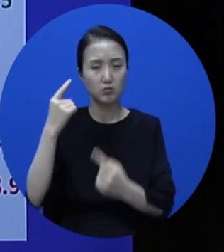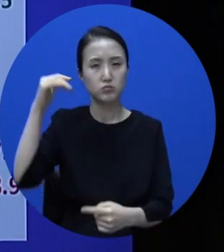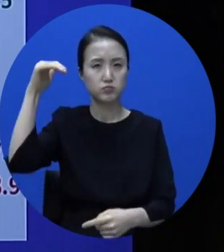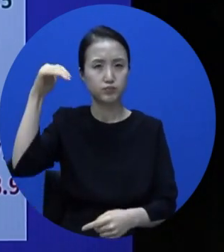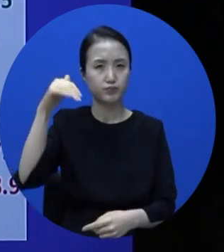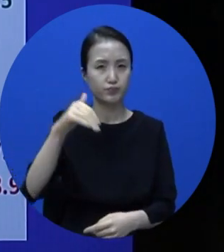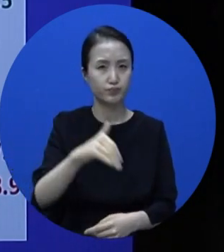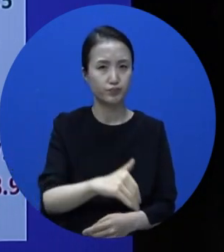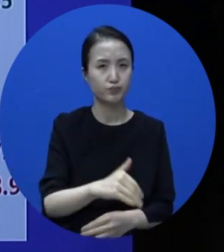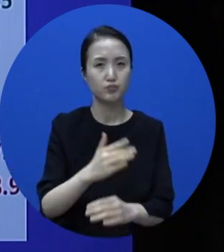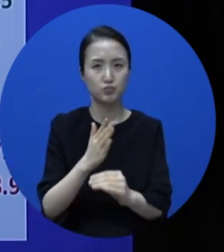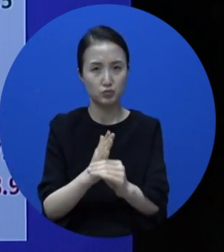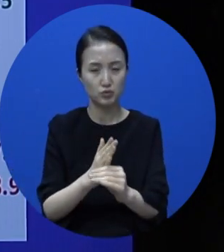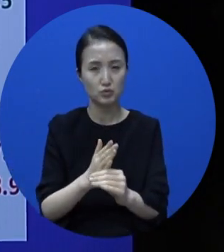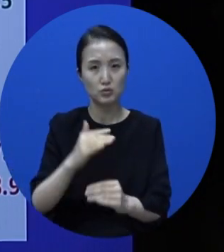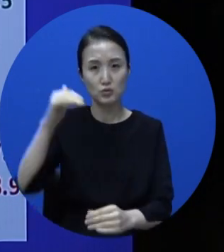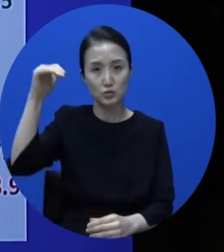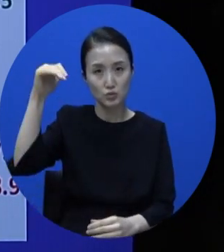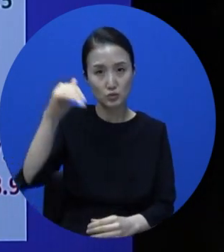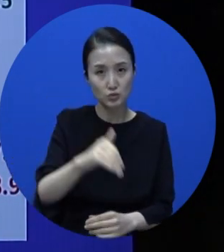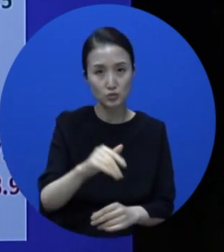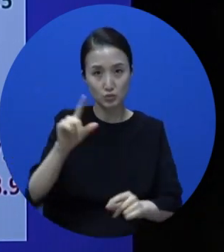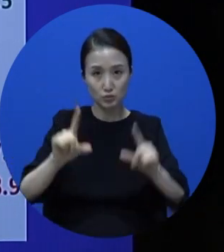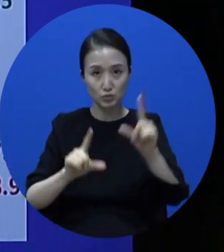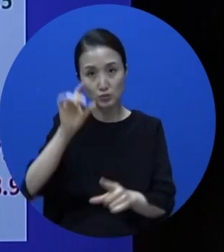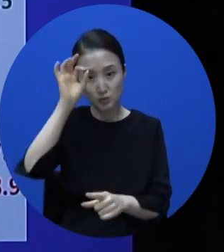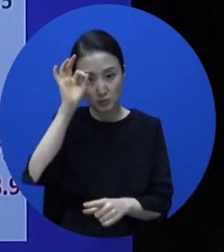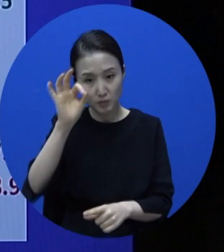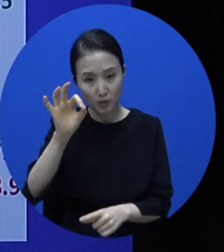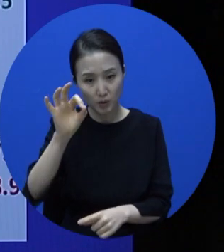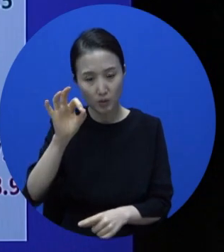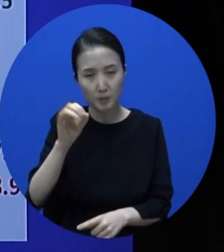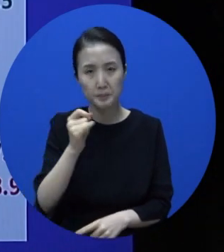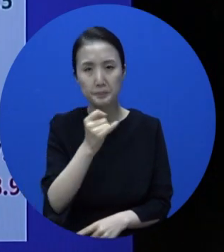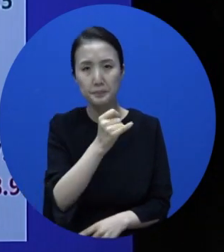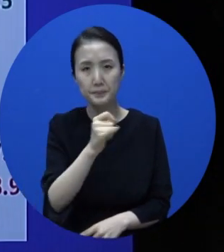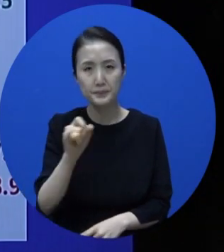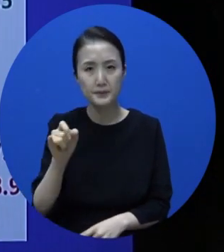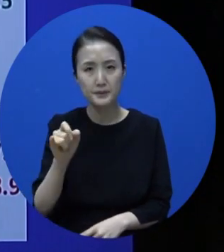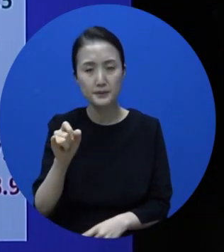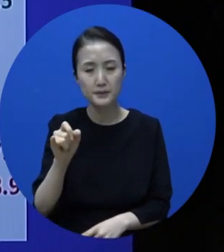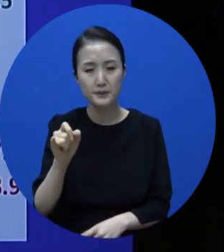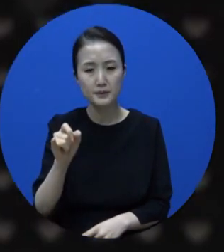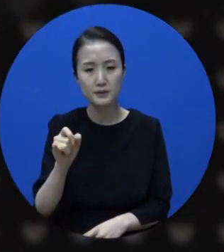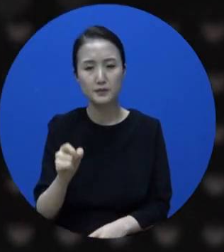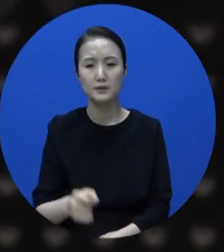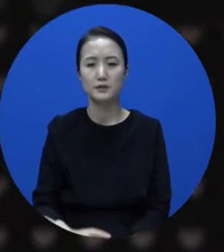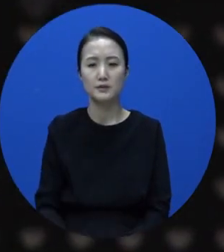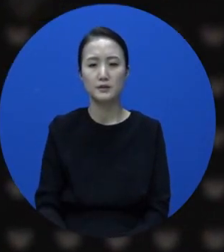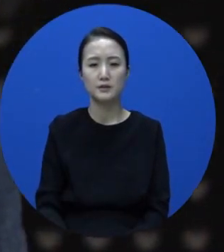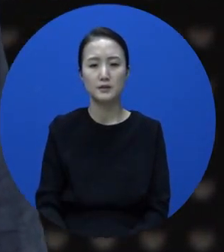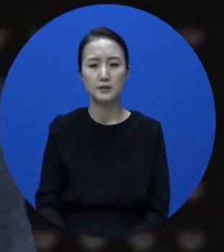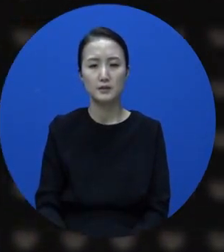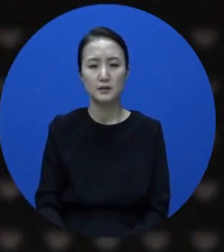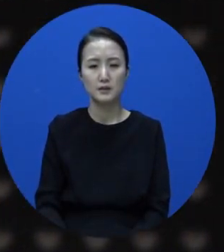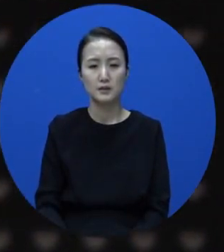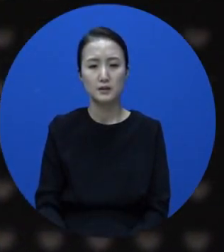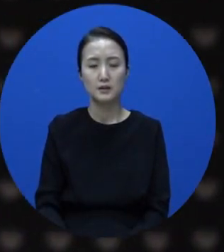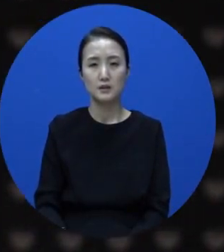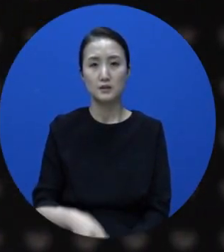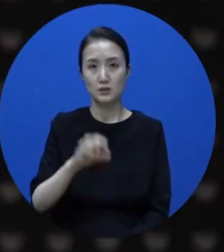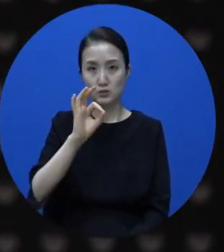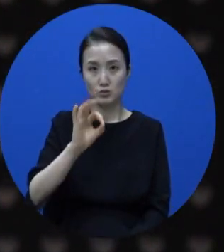있습니다 근데 급락한 데 급락하는 정도도 - 에요 한번 따라해 봐 주시죠 t